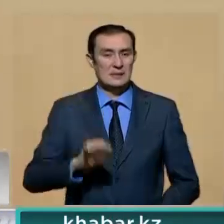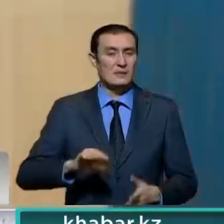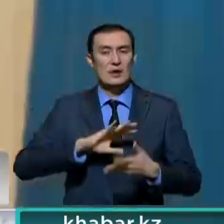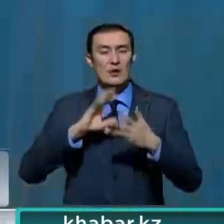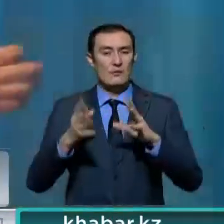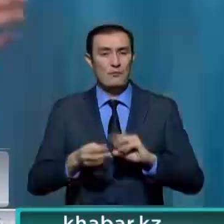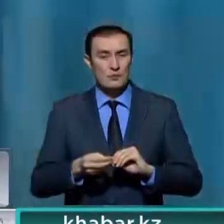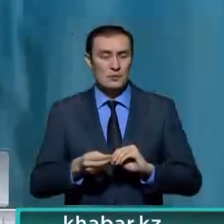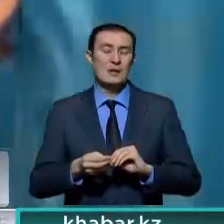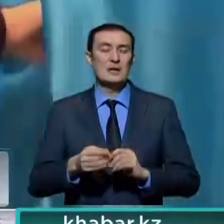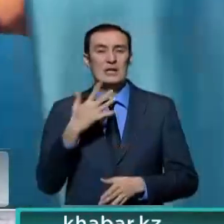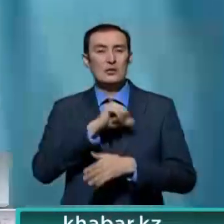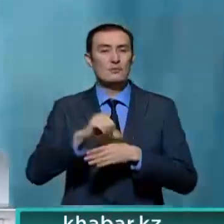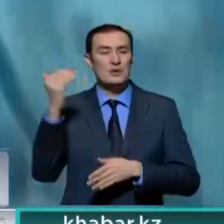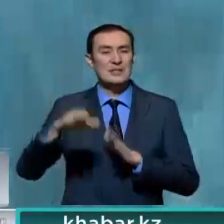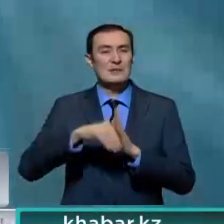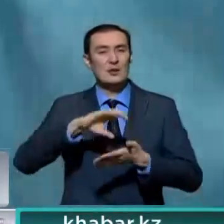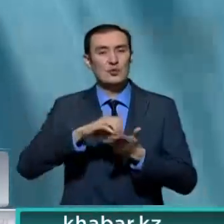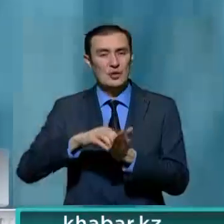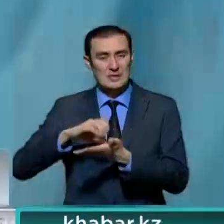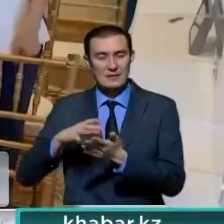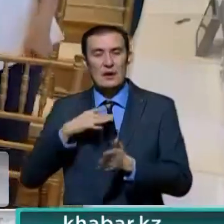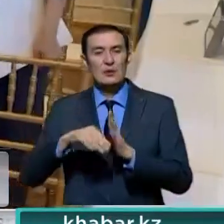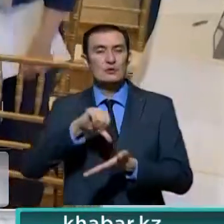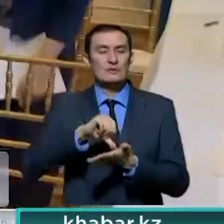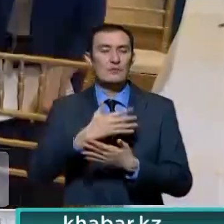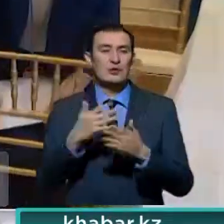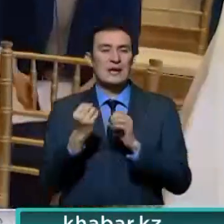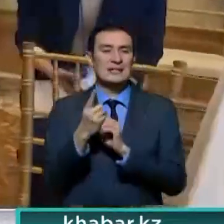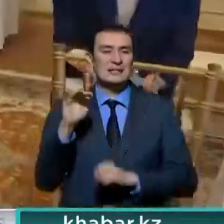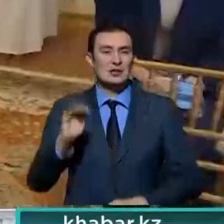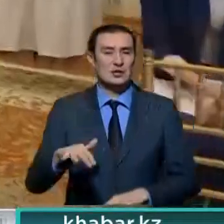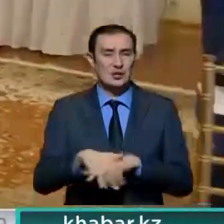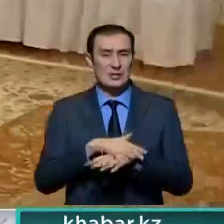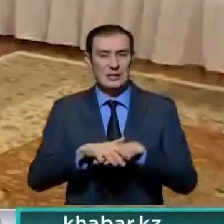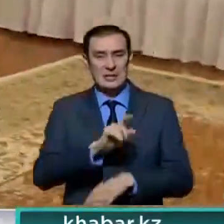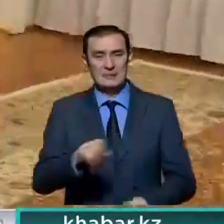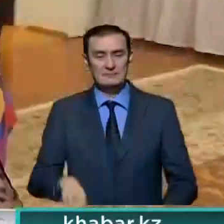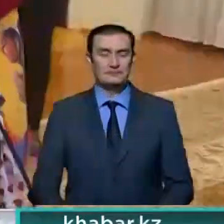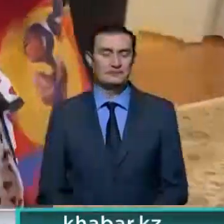88,47%. В общей сложности на зарубежных избирательных участках проголосовало свыше 11 тысяч наших соотечественников.